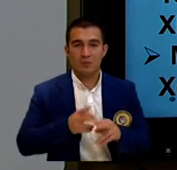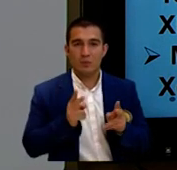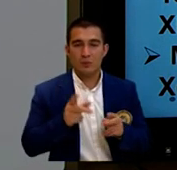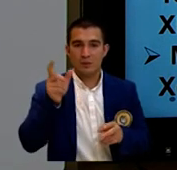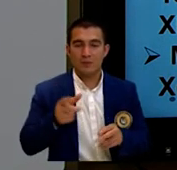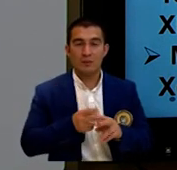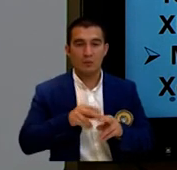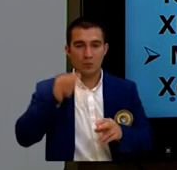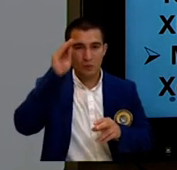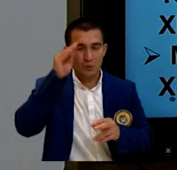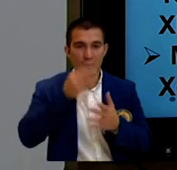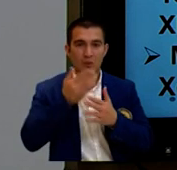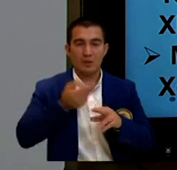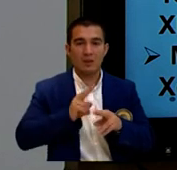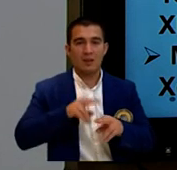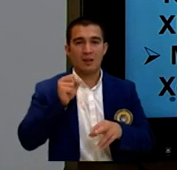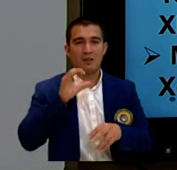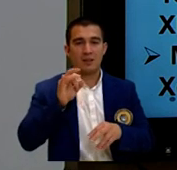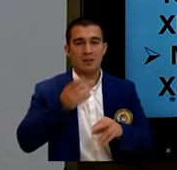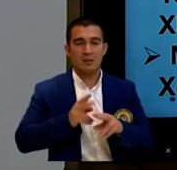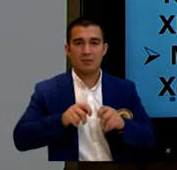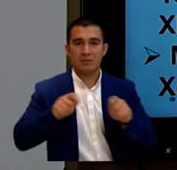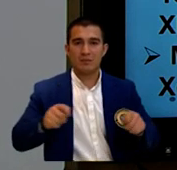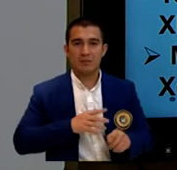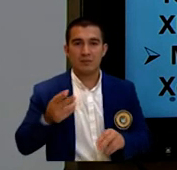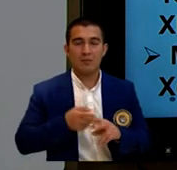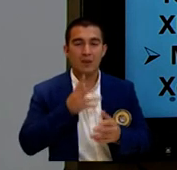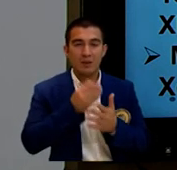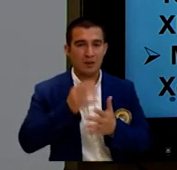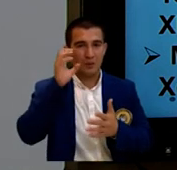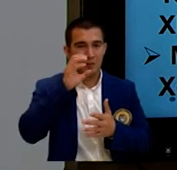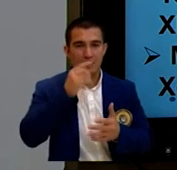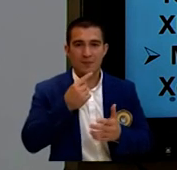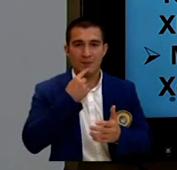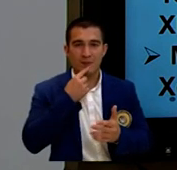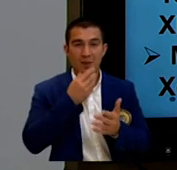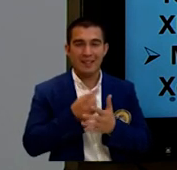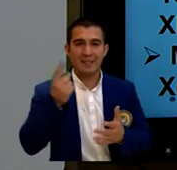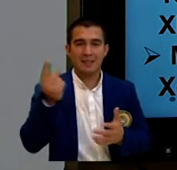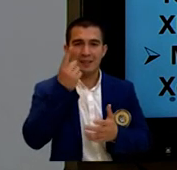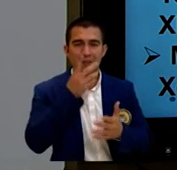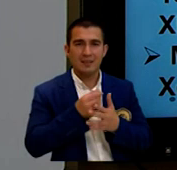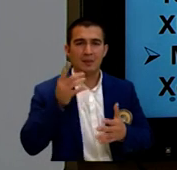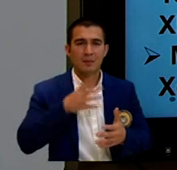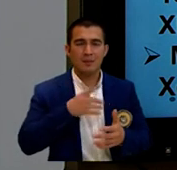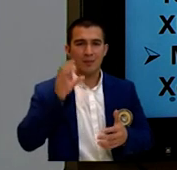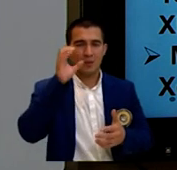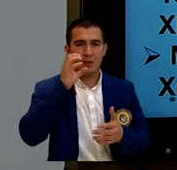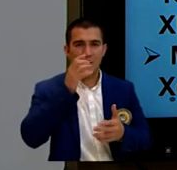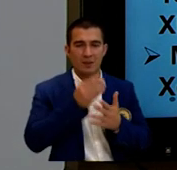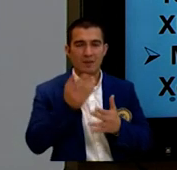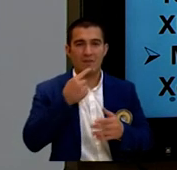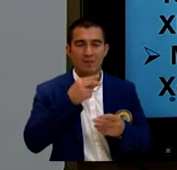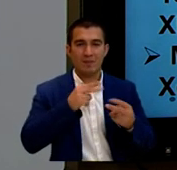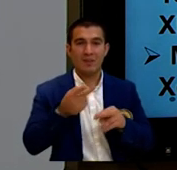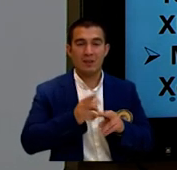Turkiston asarini yaratdi. Bu asar o'zbek tilidagi ilk tarixiy asar sifatida shuhrat